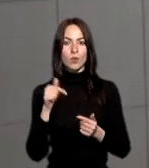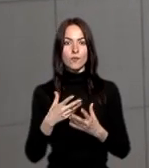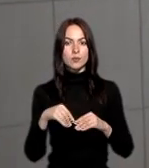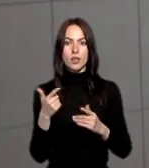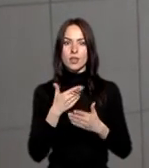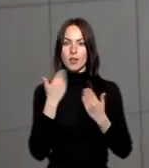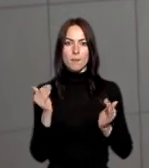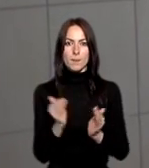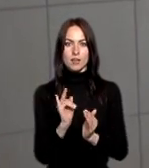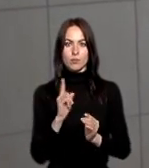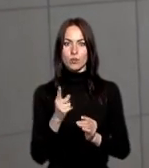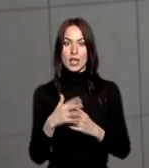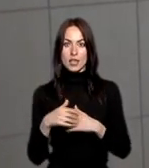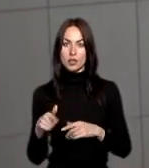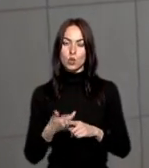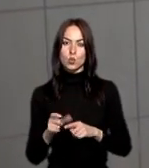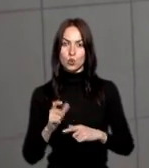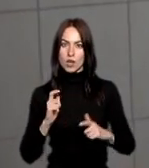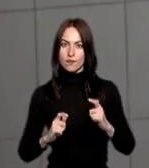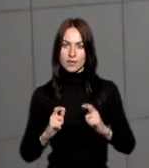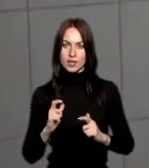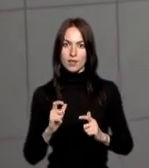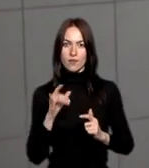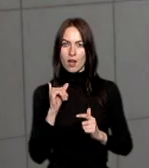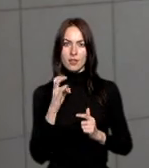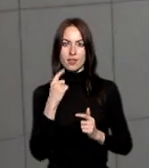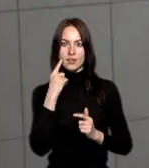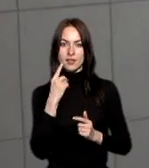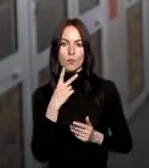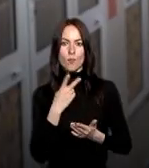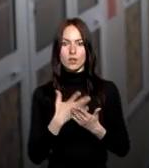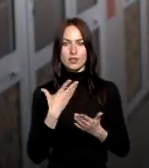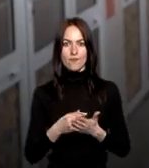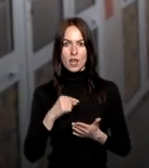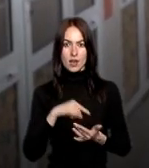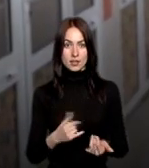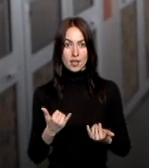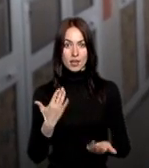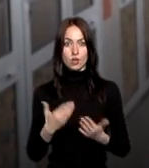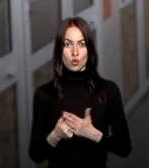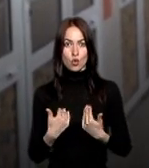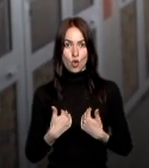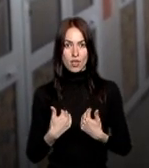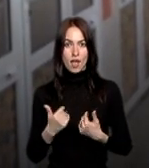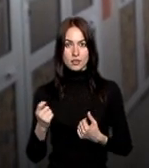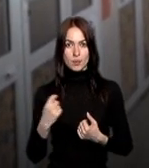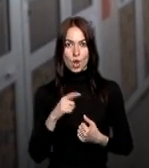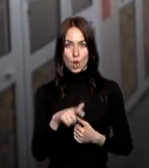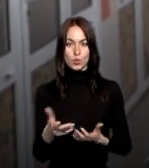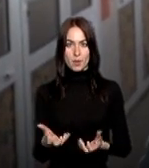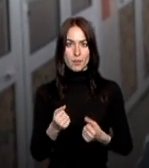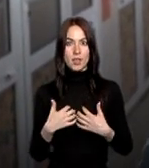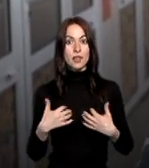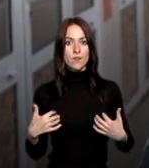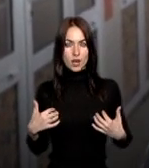тому що кішка дуже ревнива і не соромиться показувати свій характер. Зараз, якщо до нас приїздять люди брати